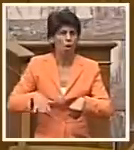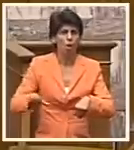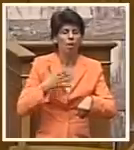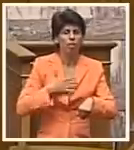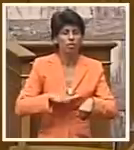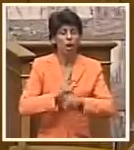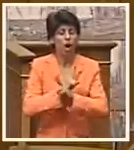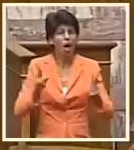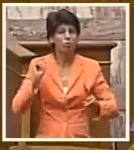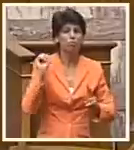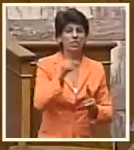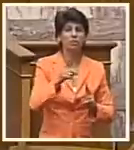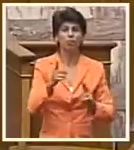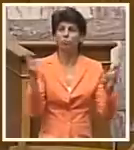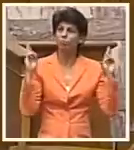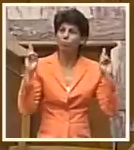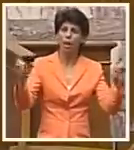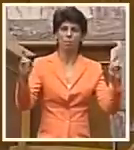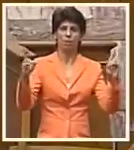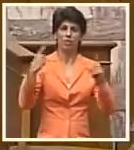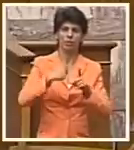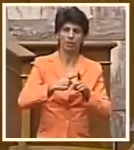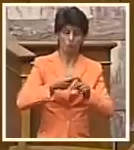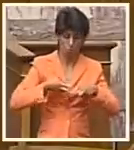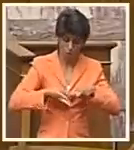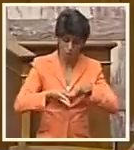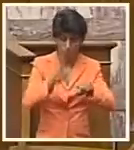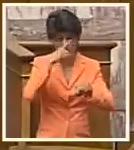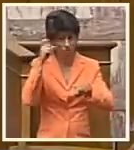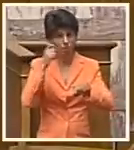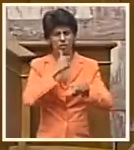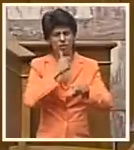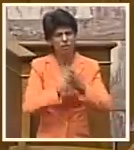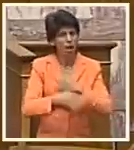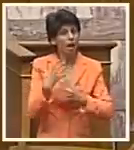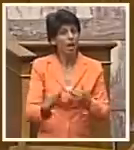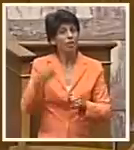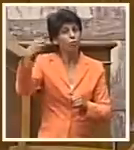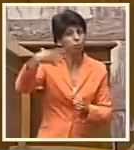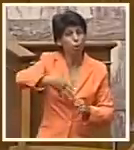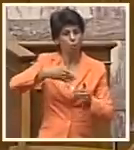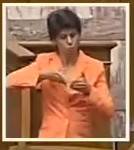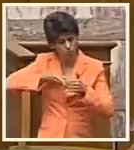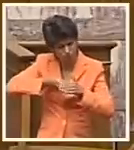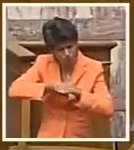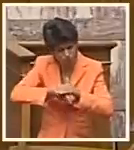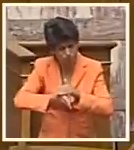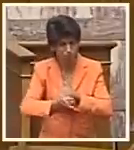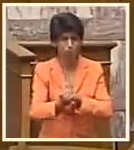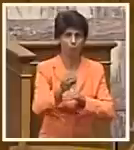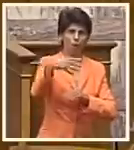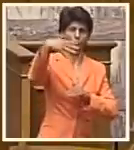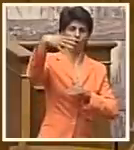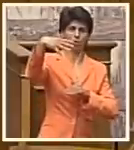κάθε Ελληνίδα και κάθε Έλληνα. Η διαδρομή, ναι, είναι δύσκολη, επίπονη, αλλά υπάρχει φως στην άκρη του τούνελ. Μπορεί εμείς να